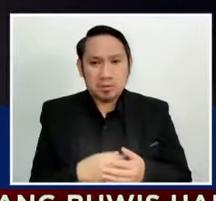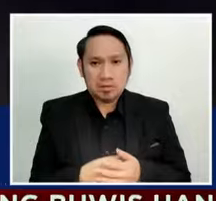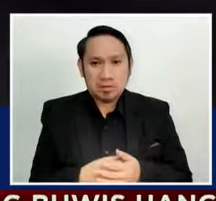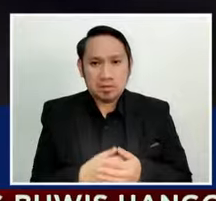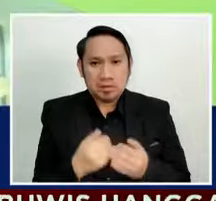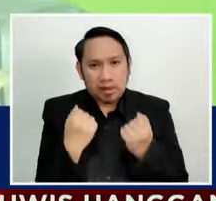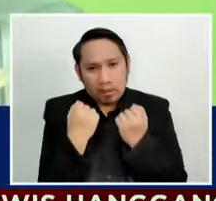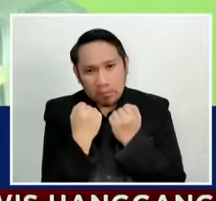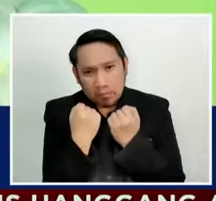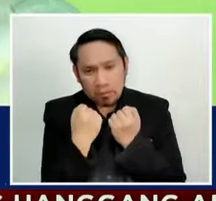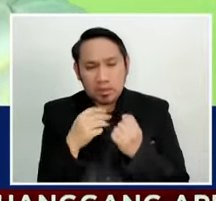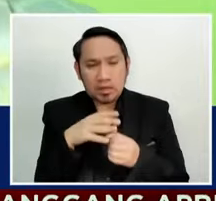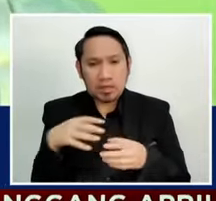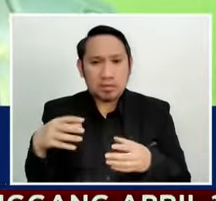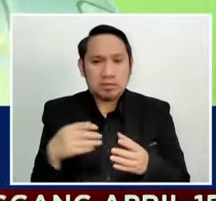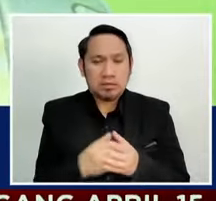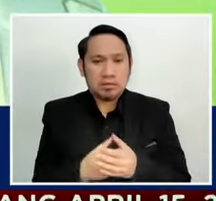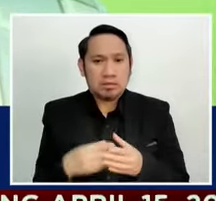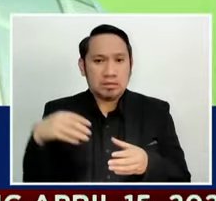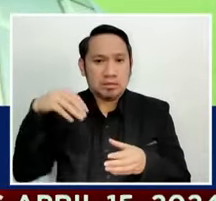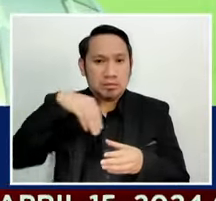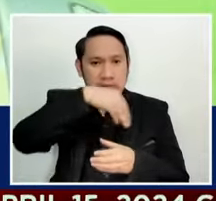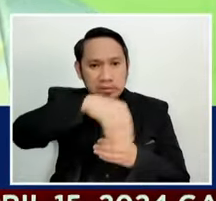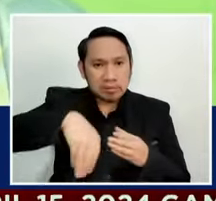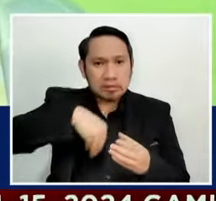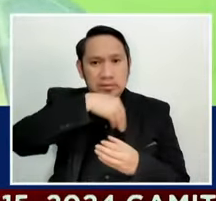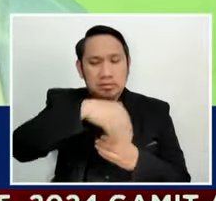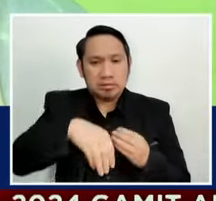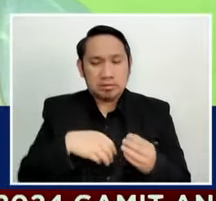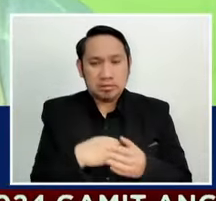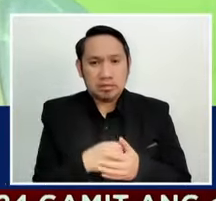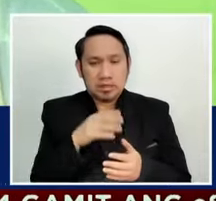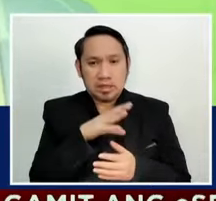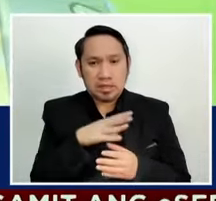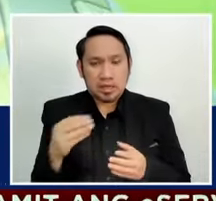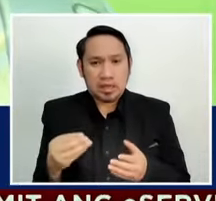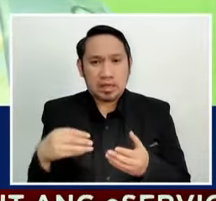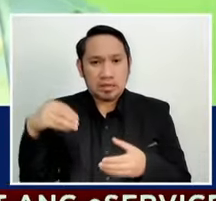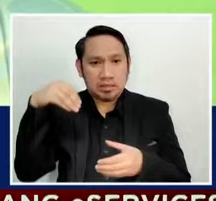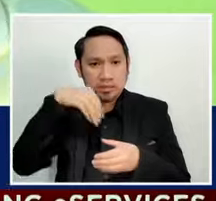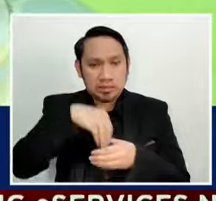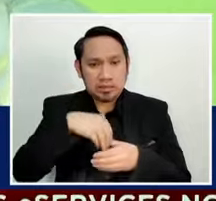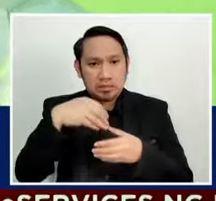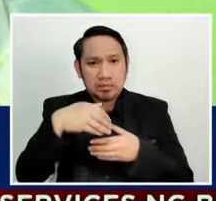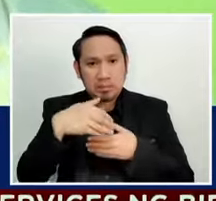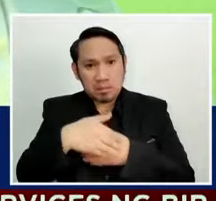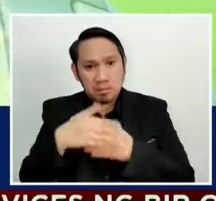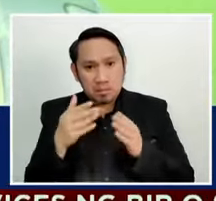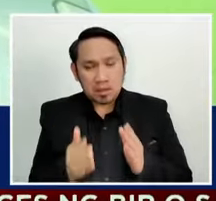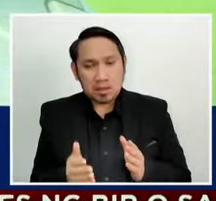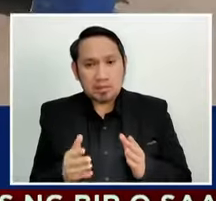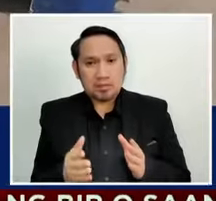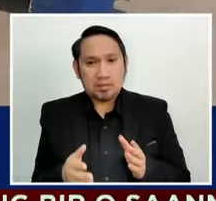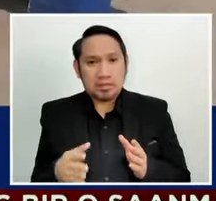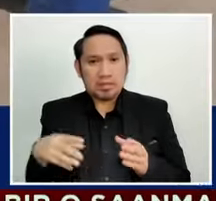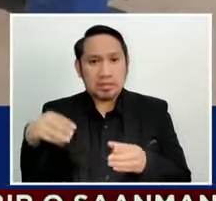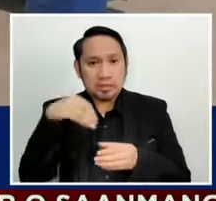po. Pinilit ko siyang balok to, tapos binalot ko ng packaging tape. Tapos nilagyan ng karton, binalot ko ng karton, nilagyan ng